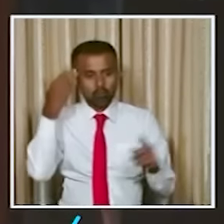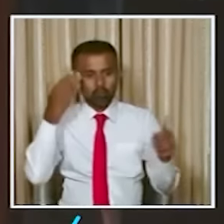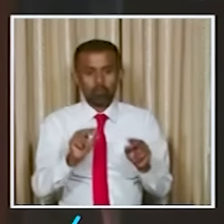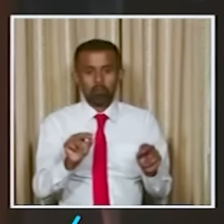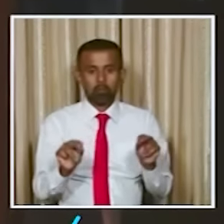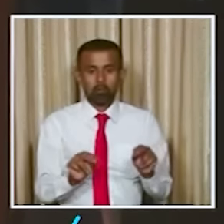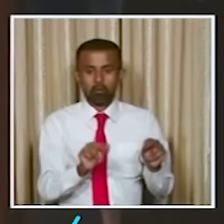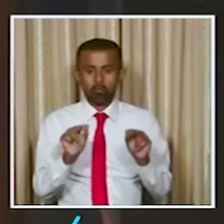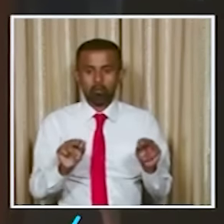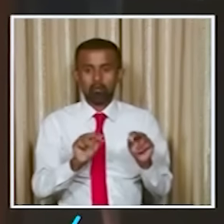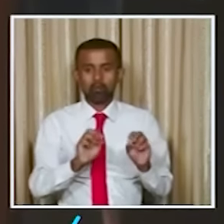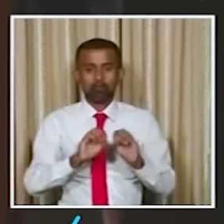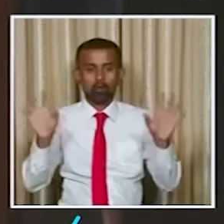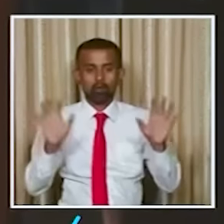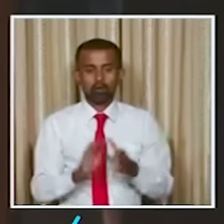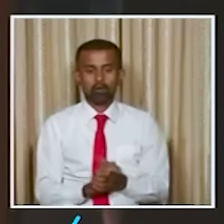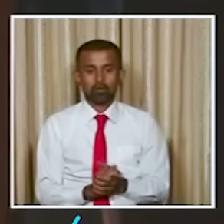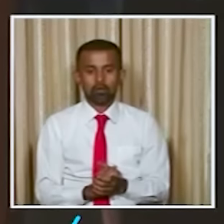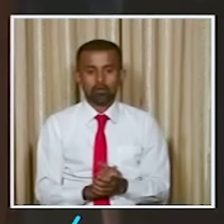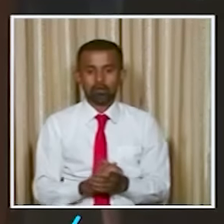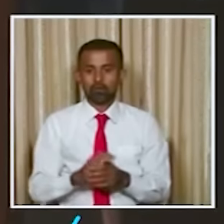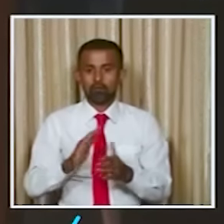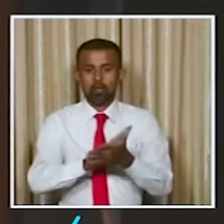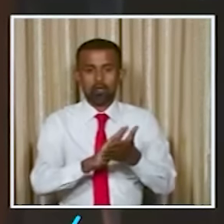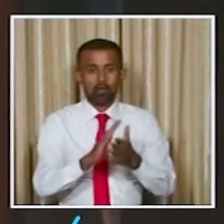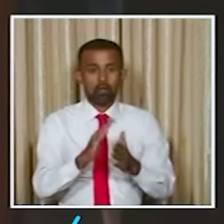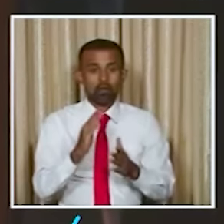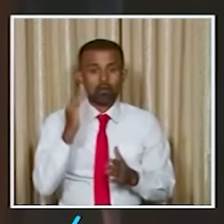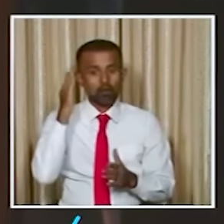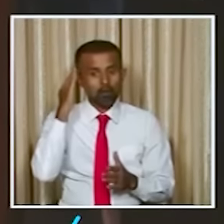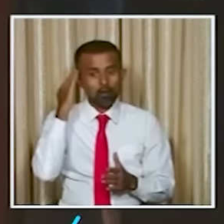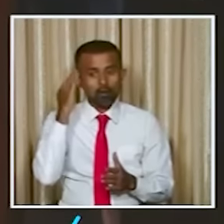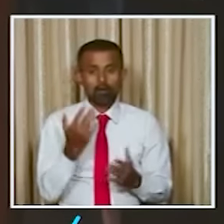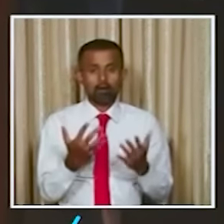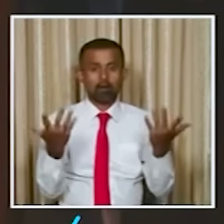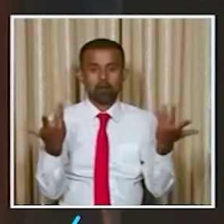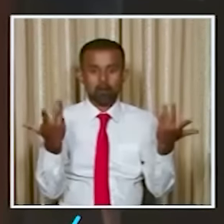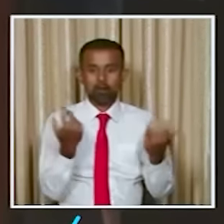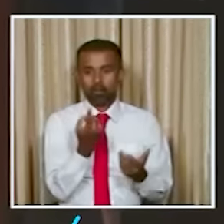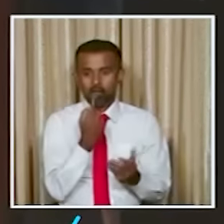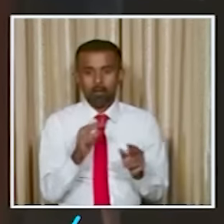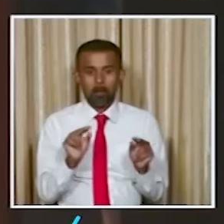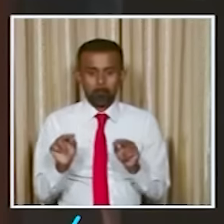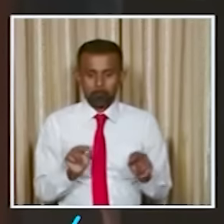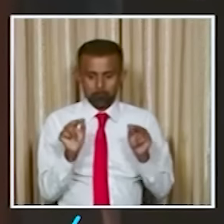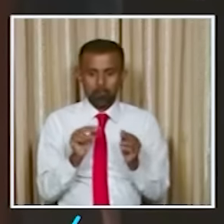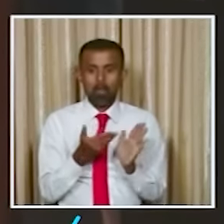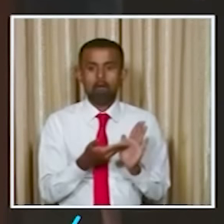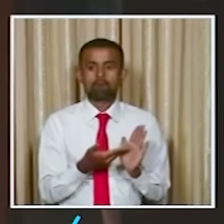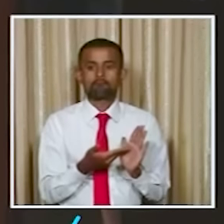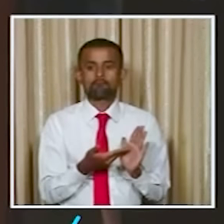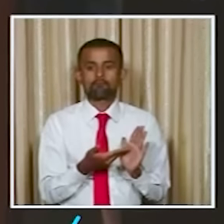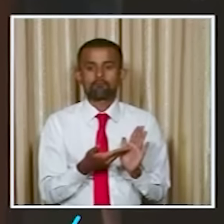හඬපටේ ප්‍රකාශ කරන්න. එතකොට අපේ මිත්‍ර හරිනි මන්ත්‍රීතුමිය නෑ කිව්වට මේ හඬපටේ මෙතන තියෙනවා. අර